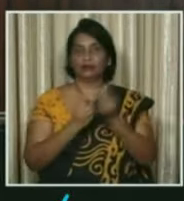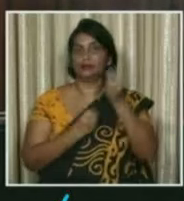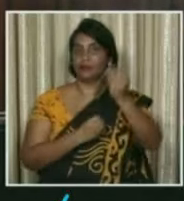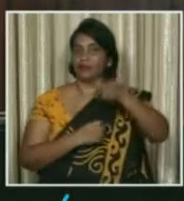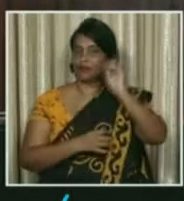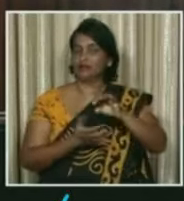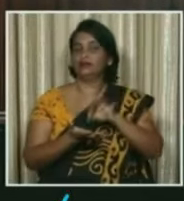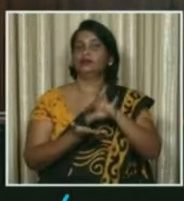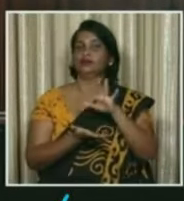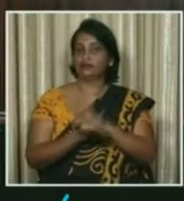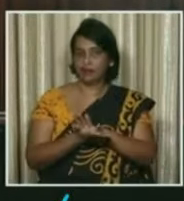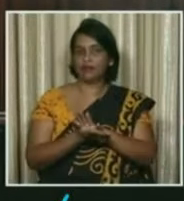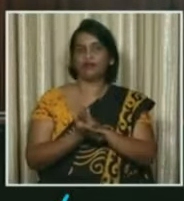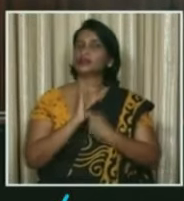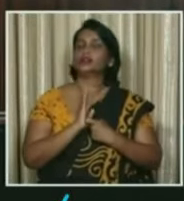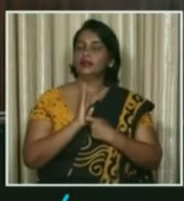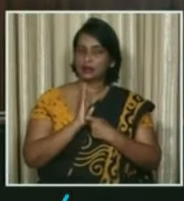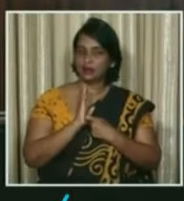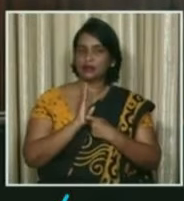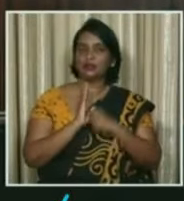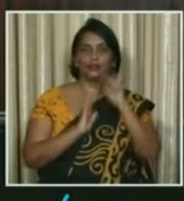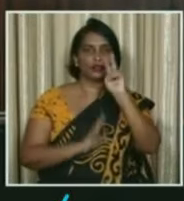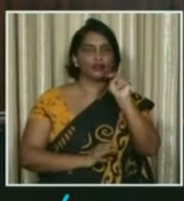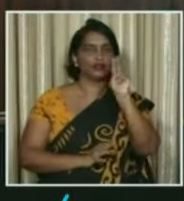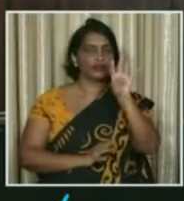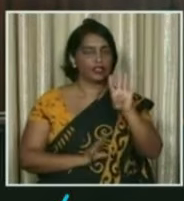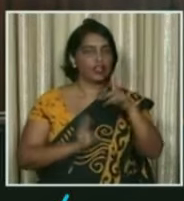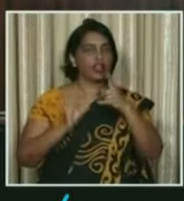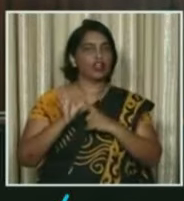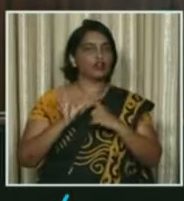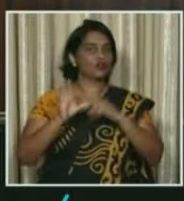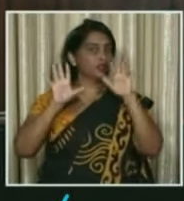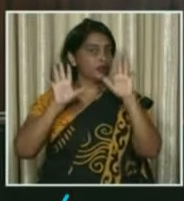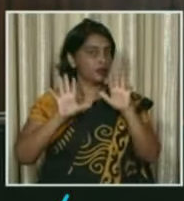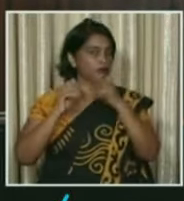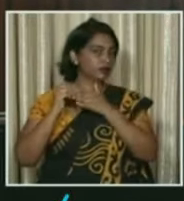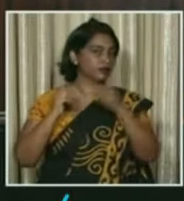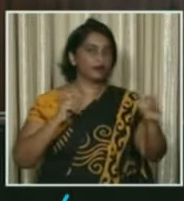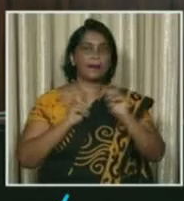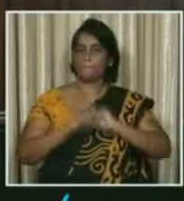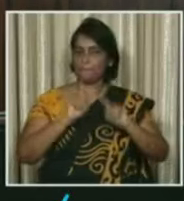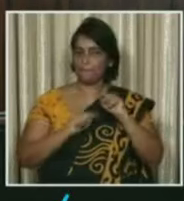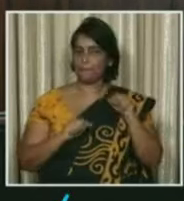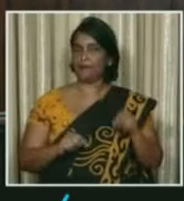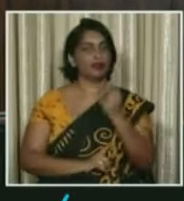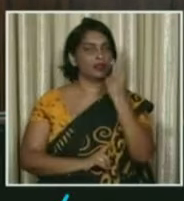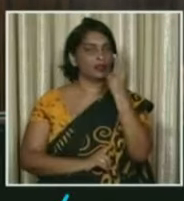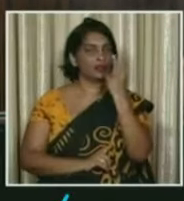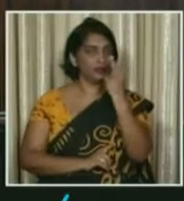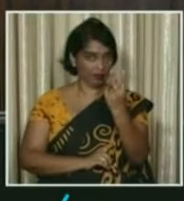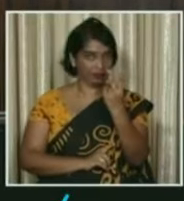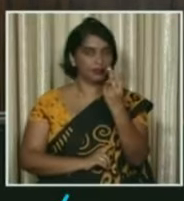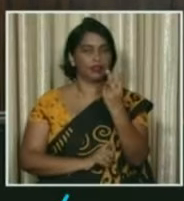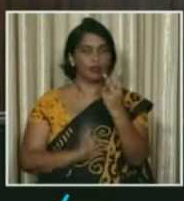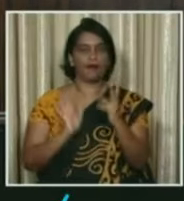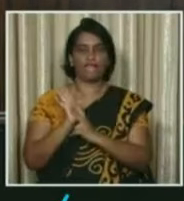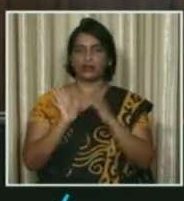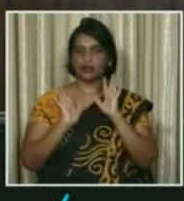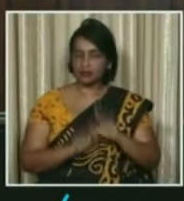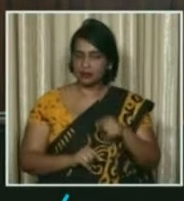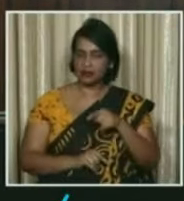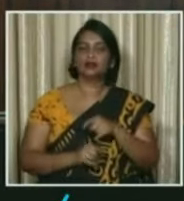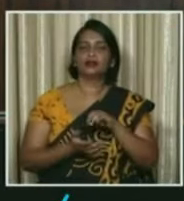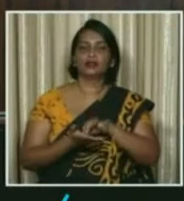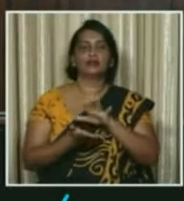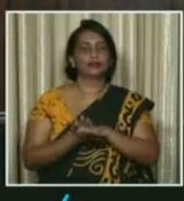තීන්දුව ප්‍රකාරව නිෂ්ප්‍රභ කර ඇති බැවින් 2024 අගෝස්තු 9 වන දින සිට මෙම පාර්ලිමේන්තුවේ මන්ත්‍රී දුර එකක පුරප්පාඩු ඇති වූ බව